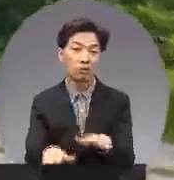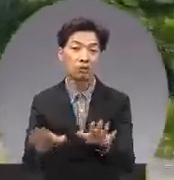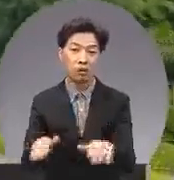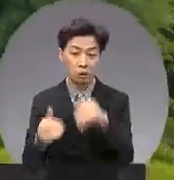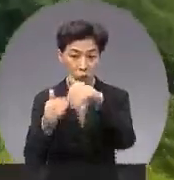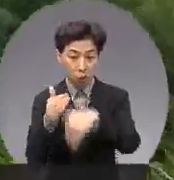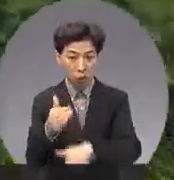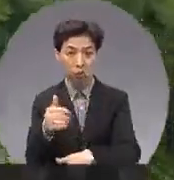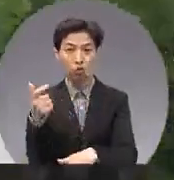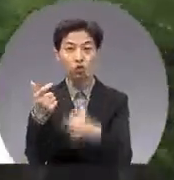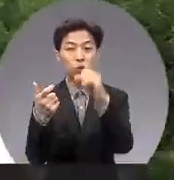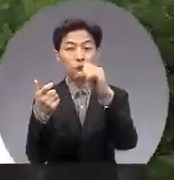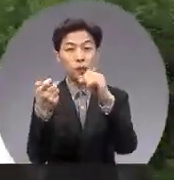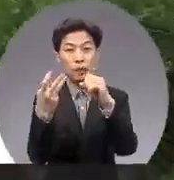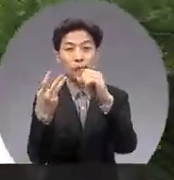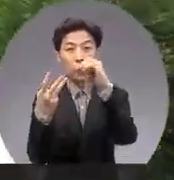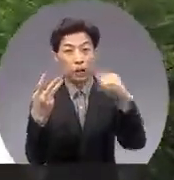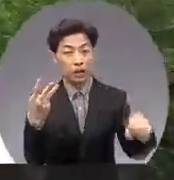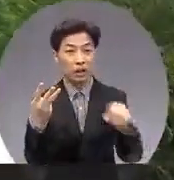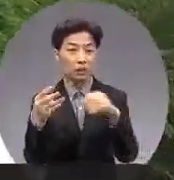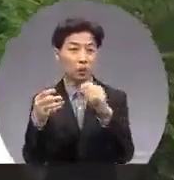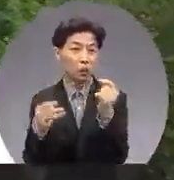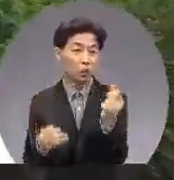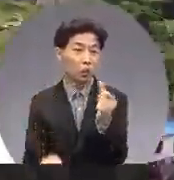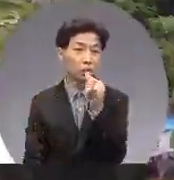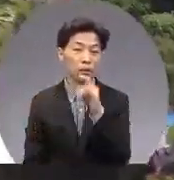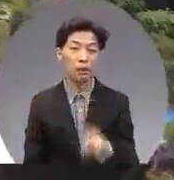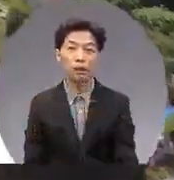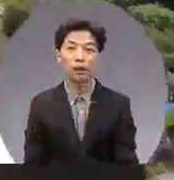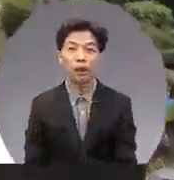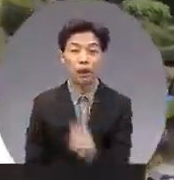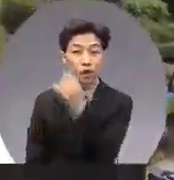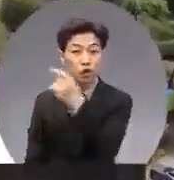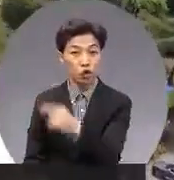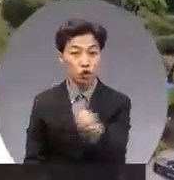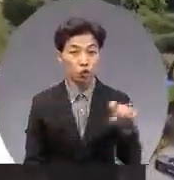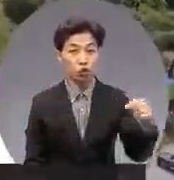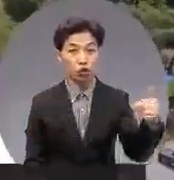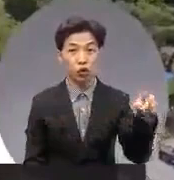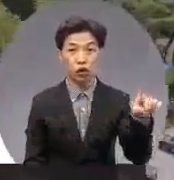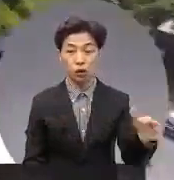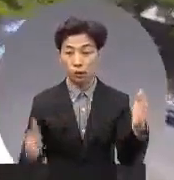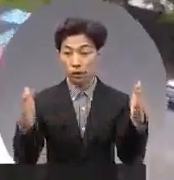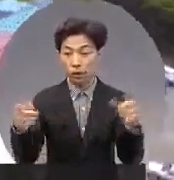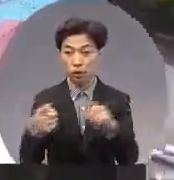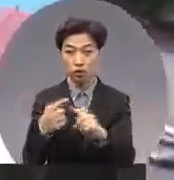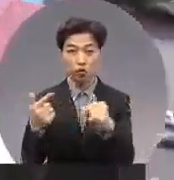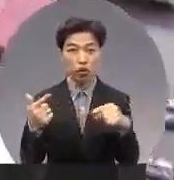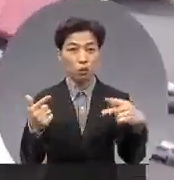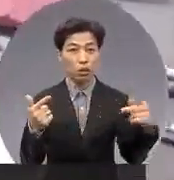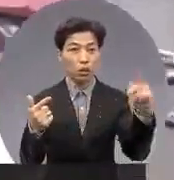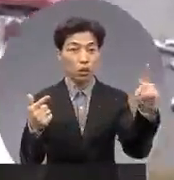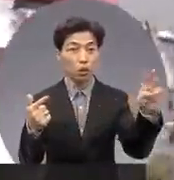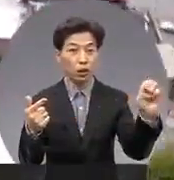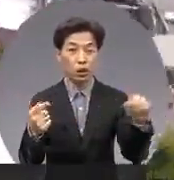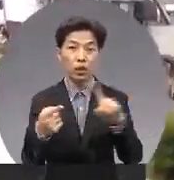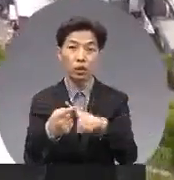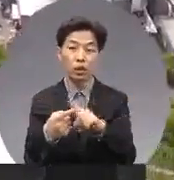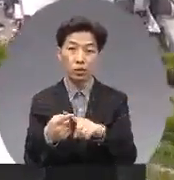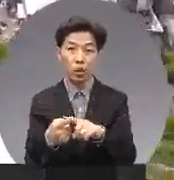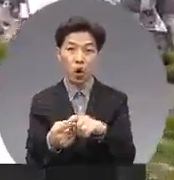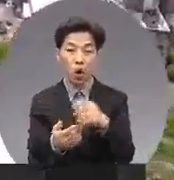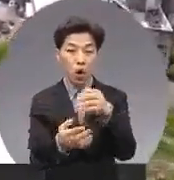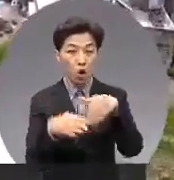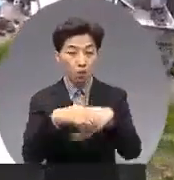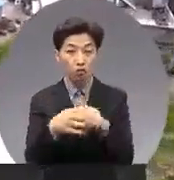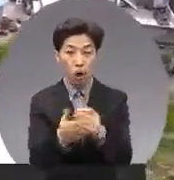공정률은 63% 에 불과합니다 충주에서 문경 구간 사이에 1.7 km 에 달하는 대규모 문화재가